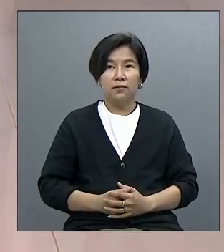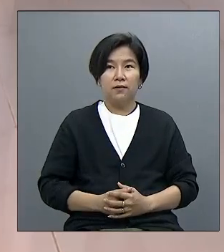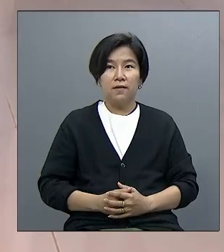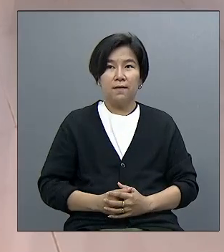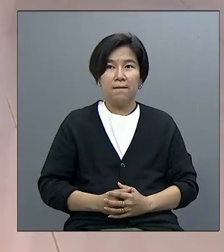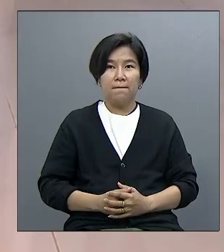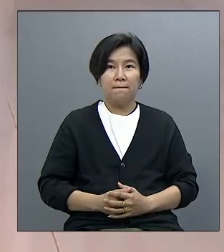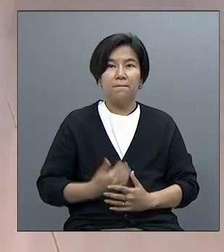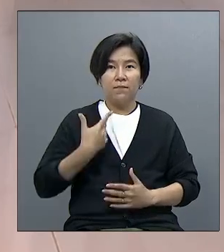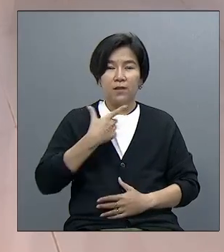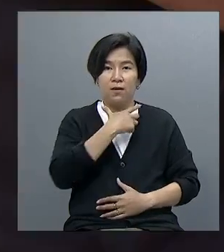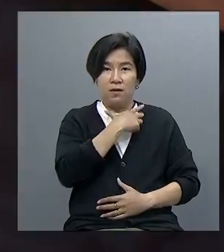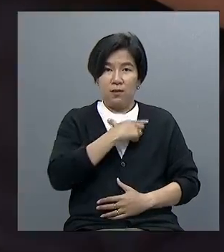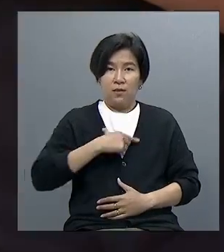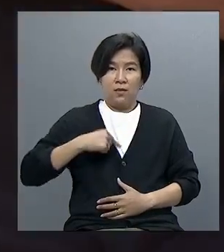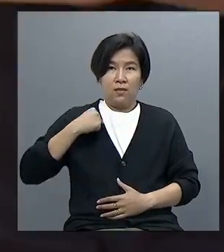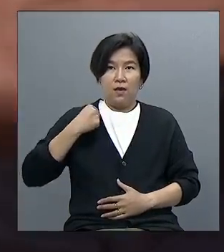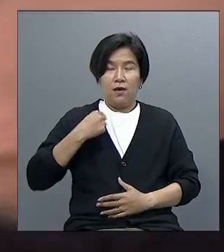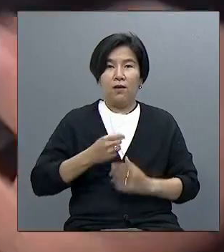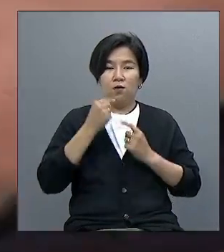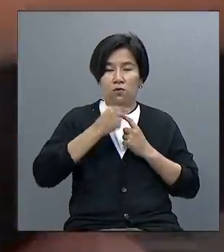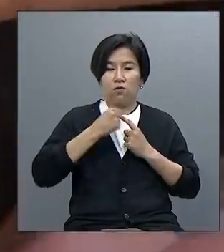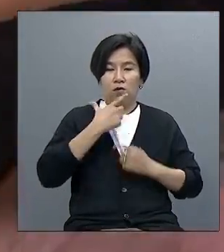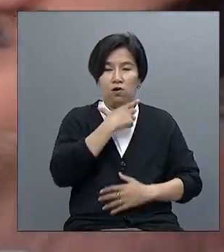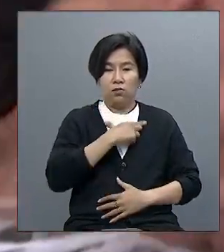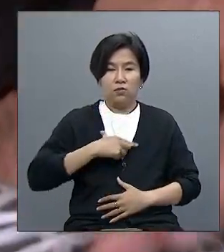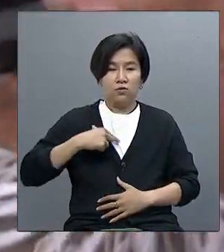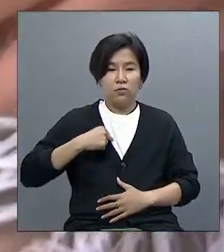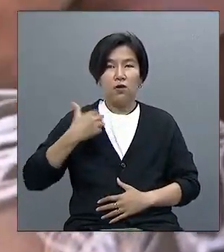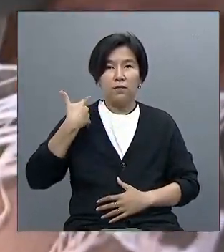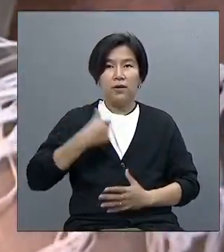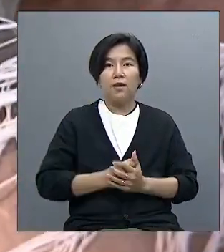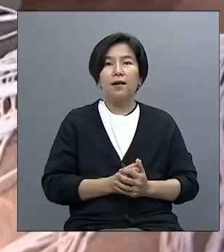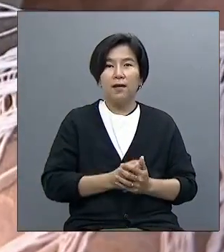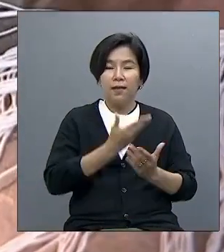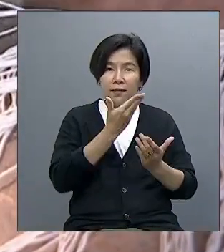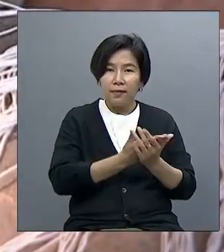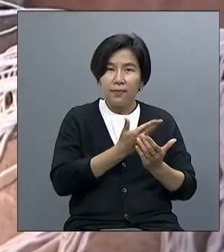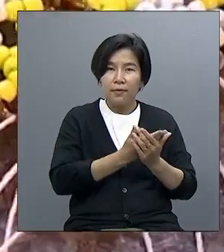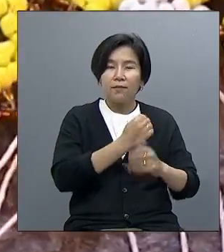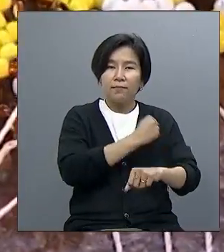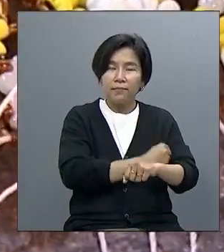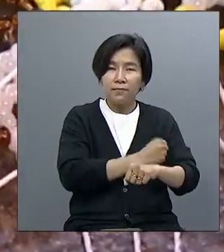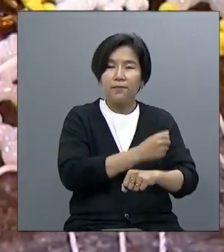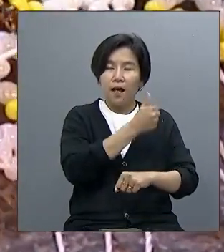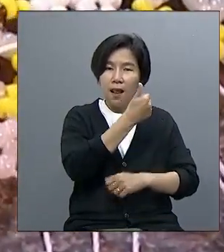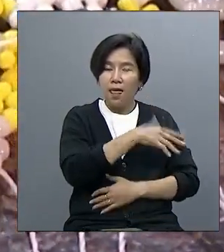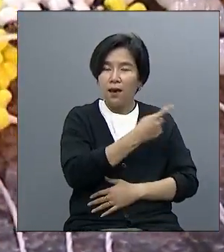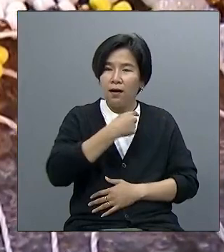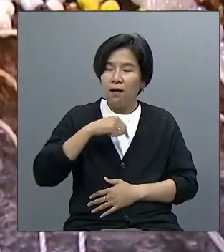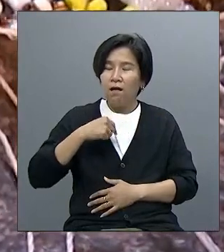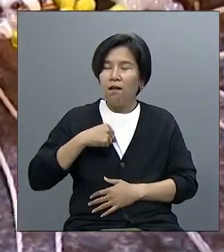รียกว่าสร้อยร้อยลูกปัดมโนราแล้วสิ่งที่สำคัญก็คือนอกเหนือจากเงินเนี่ยก็คือความรู้สึกที่ได้มีการเป็นส่วนหนึ่งในการร่วมกัน